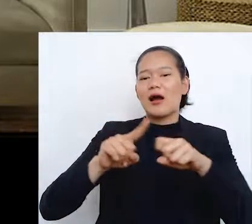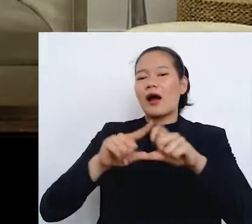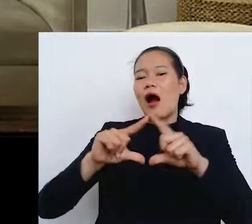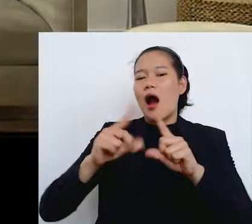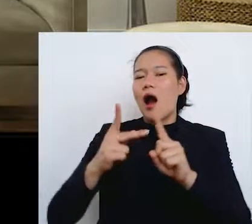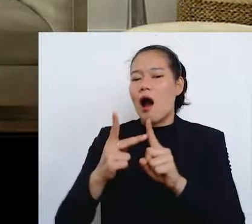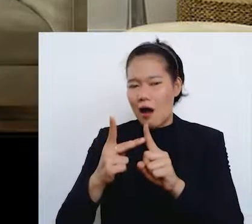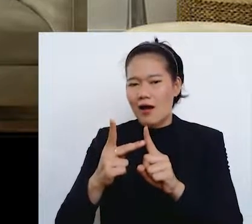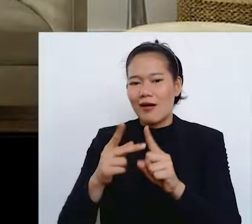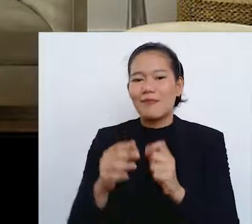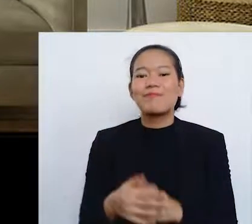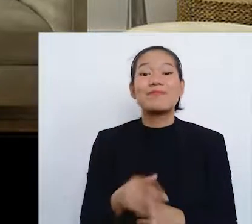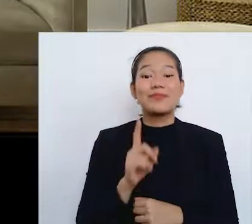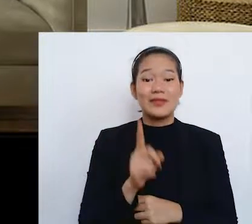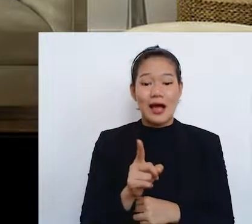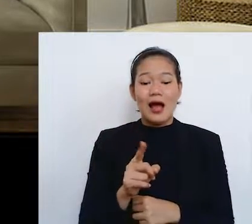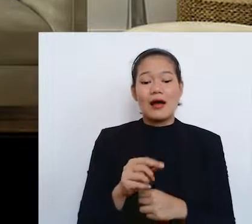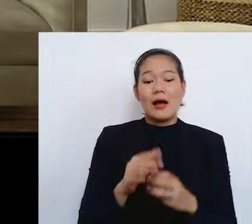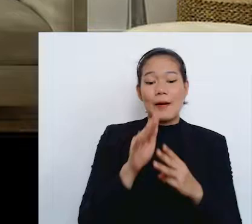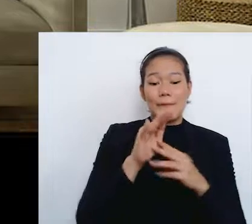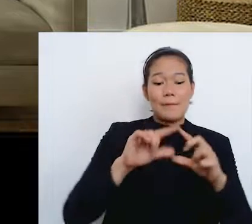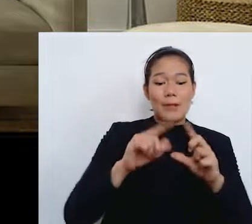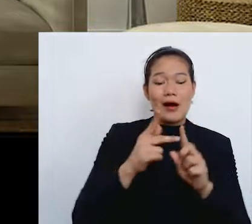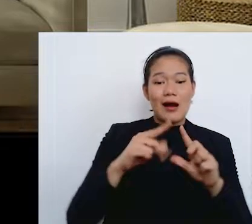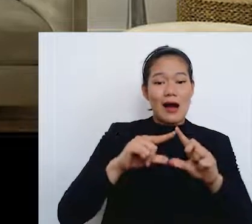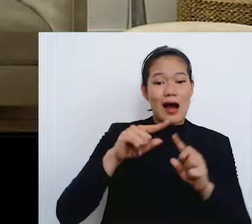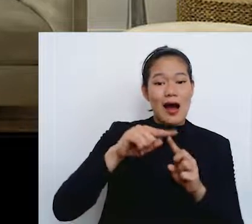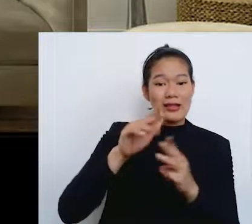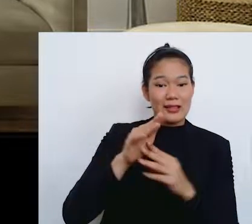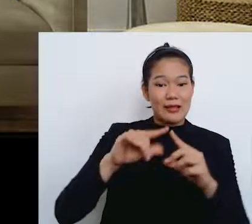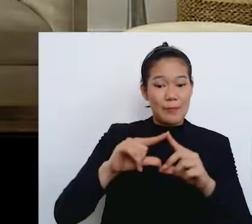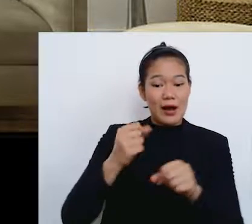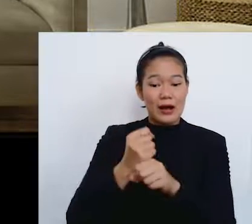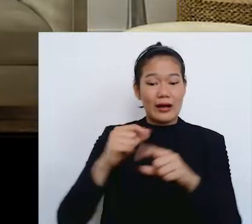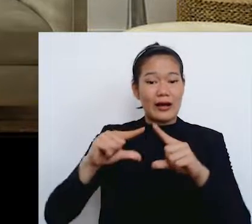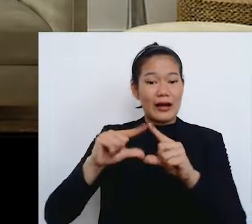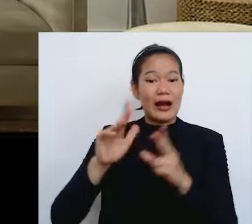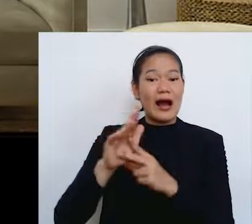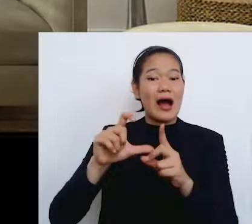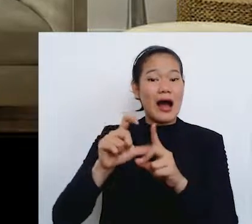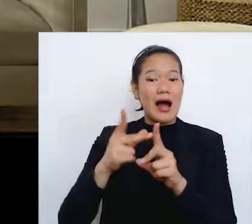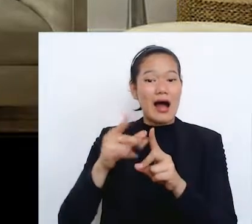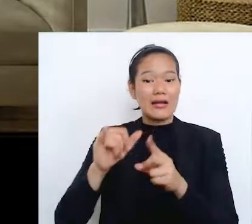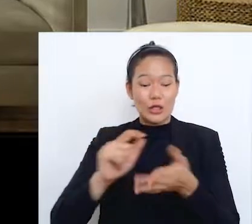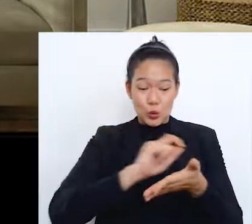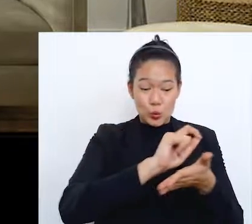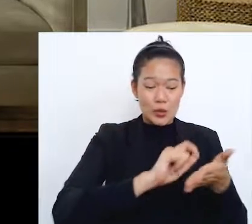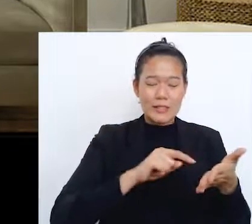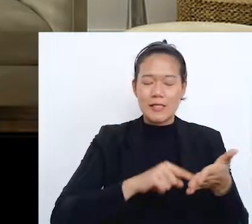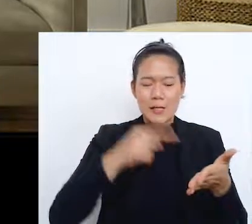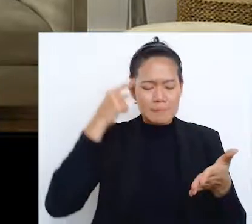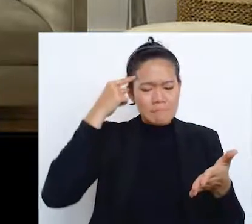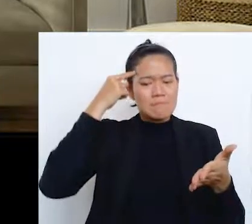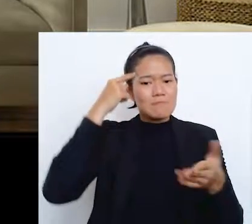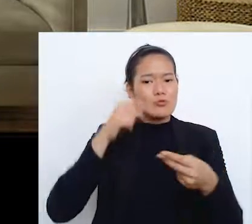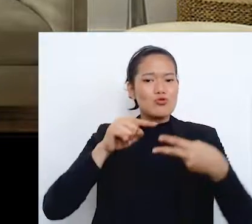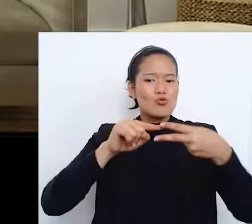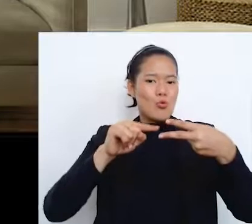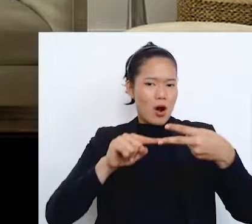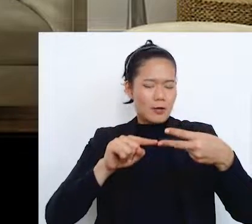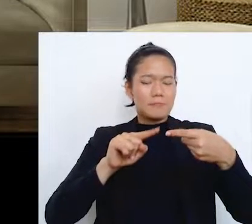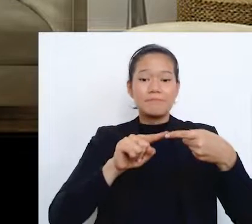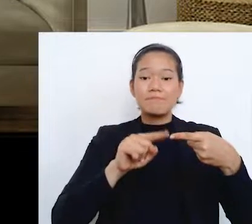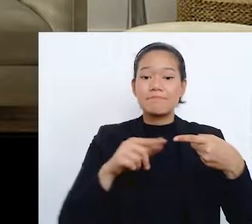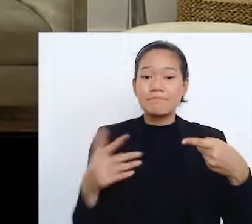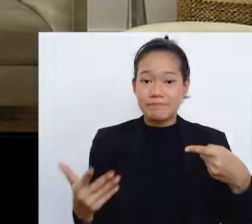terkasih di dalam Tuhan, tulisan Mahatma Gandhi ini mengingatkan kita akan dua hal.